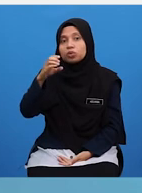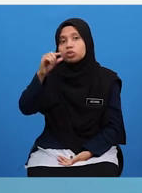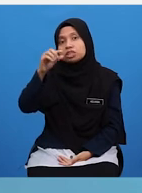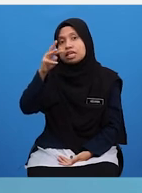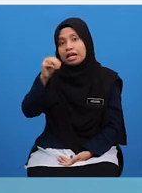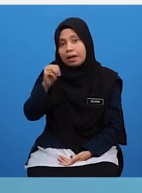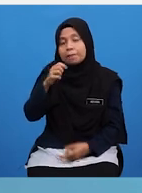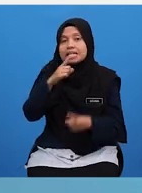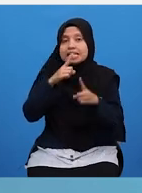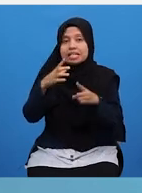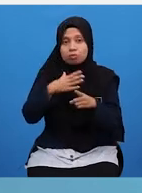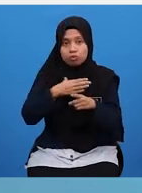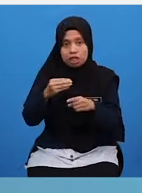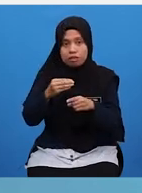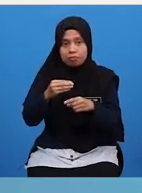gram lilin putih,